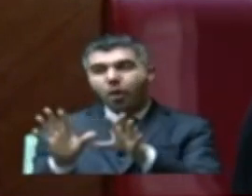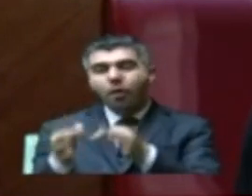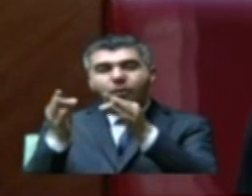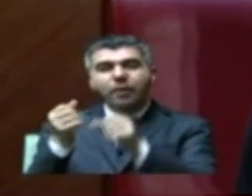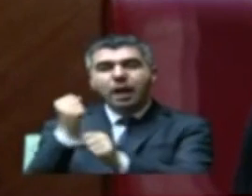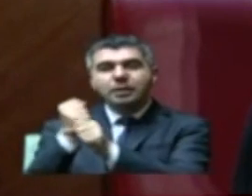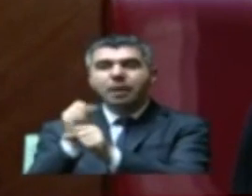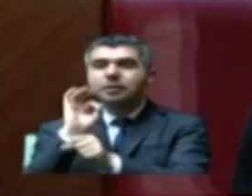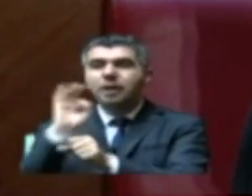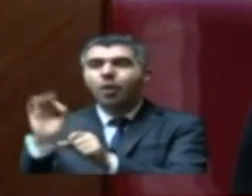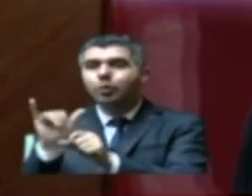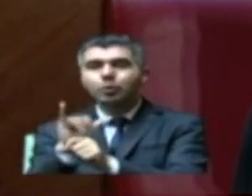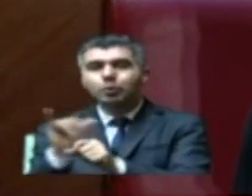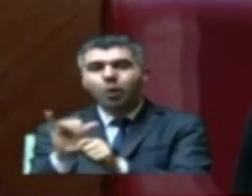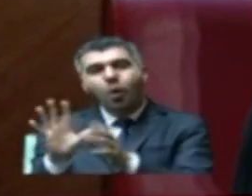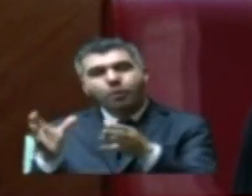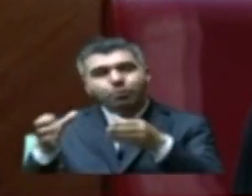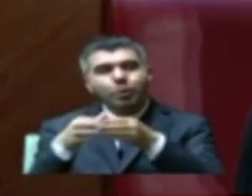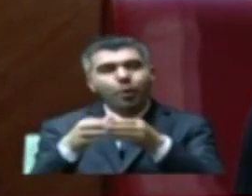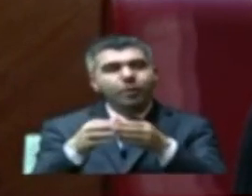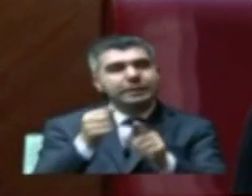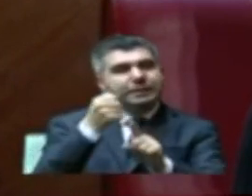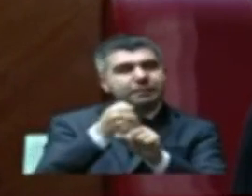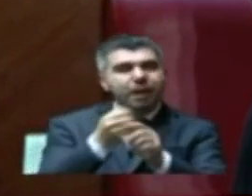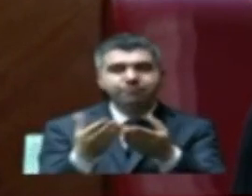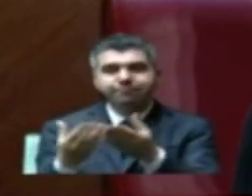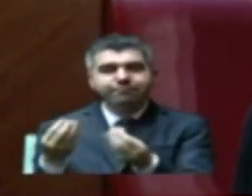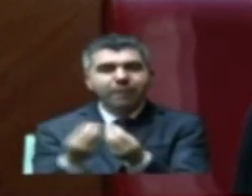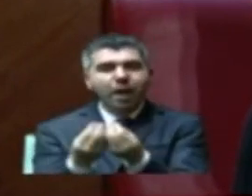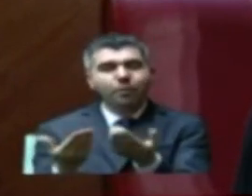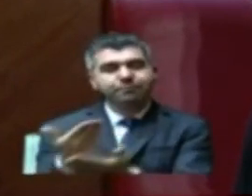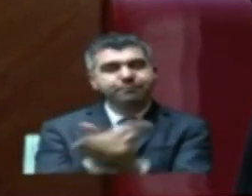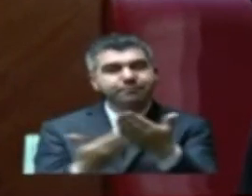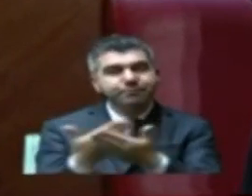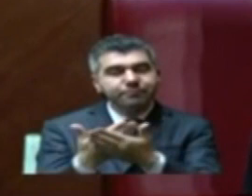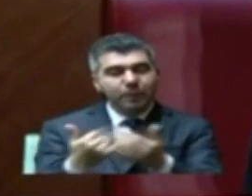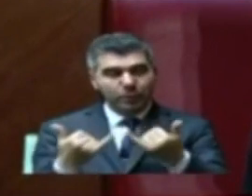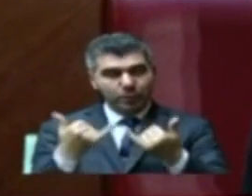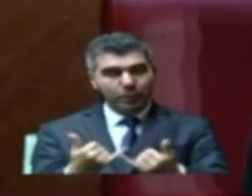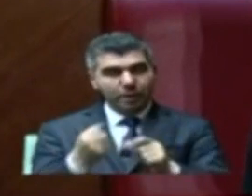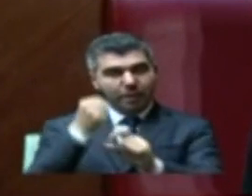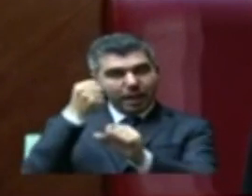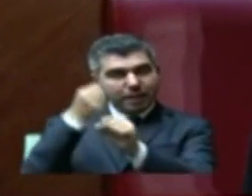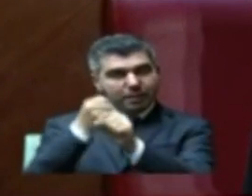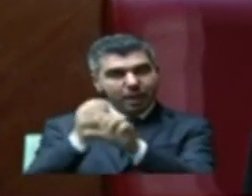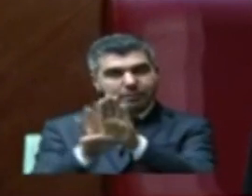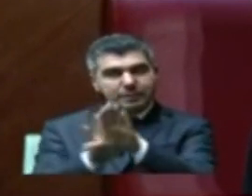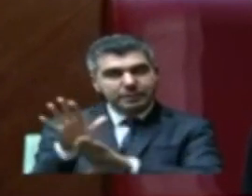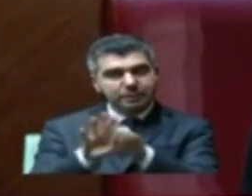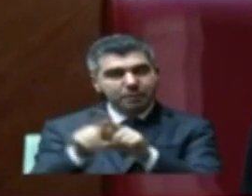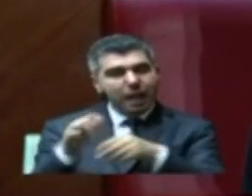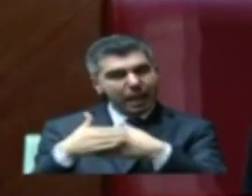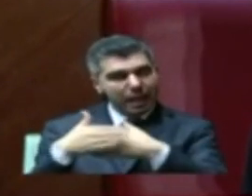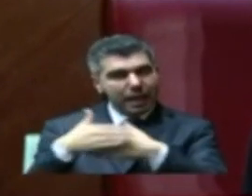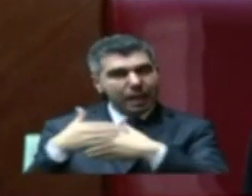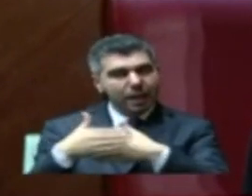وبهذه المناسبة يعني هذا كنظن أنه مجهود مهم، وحنا اليوم كنشتغلوا في إطار تصور جديد اللي غادي نعلنوا عليه قريبا